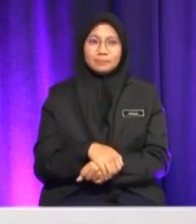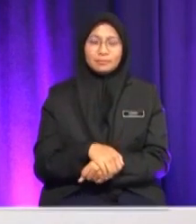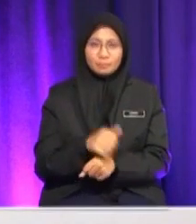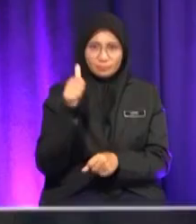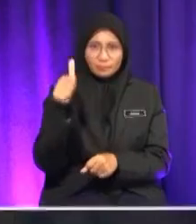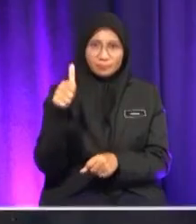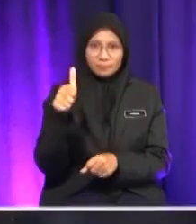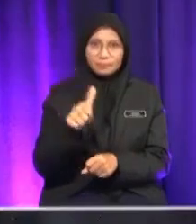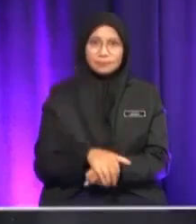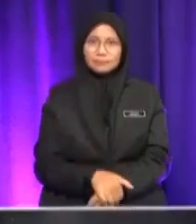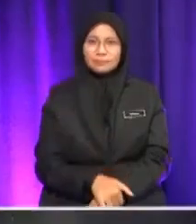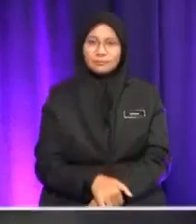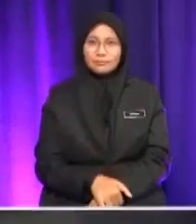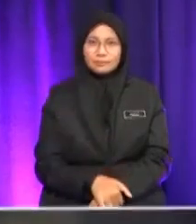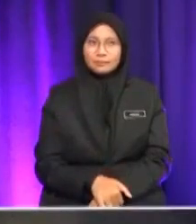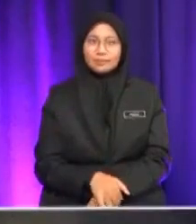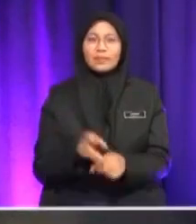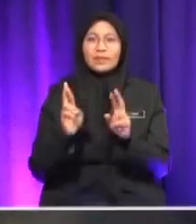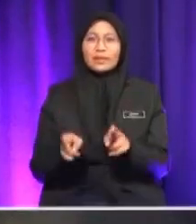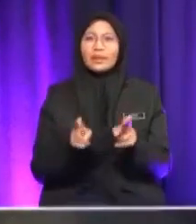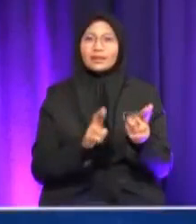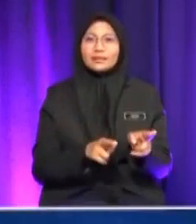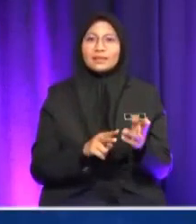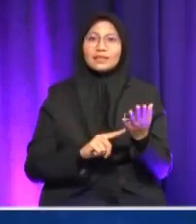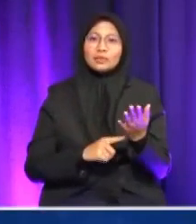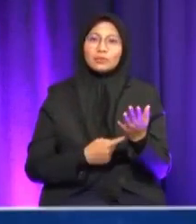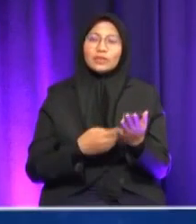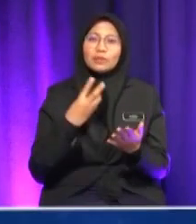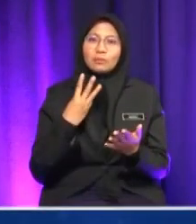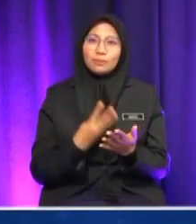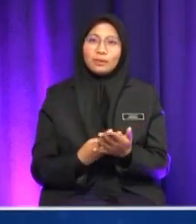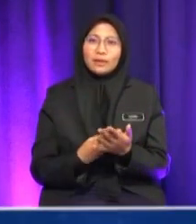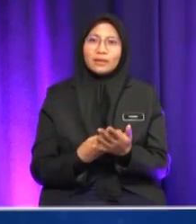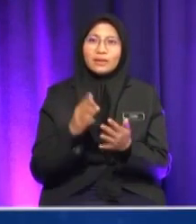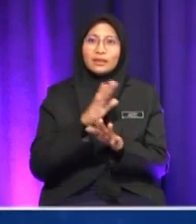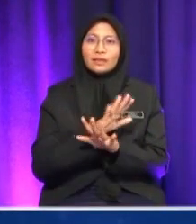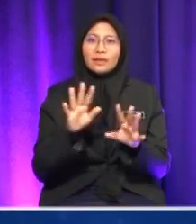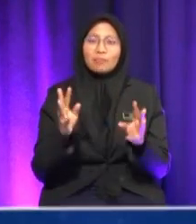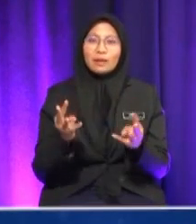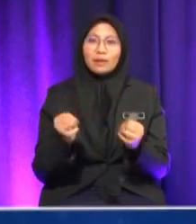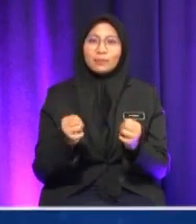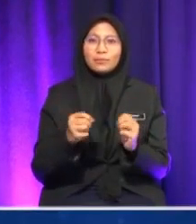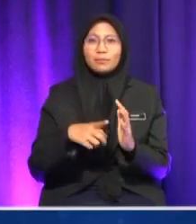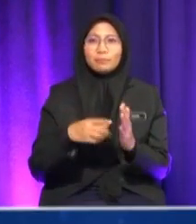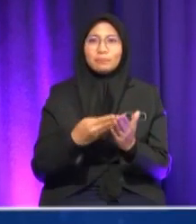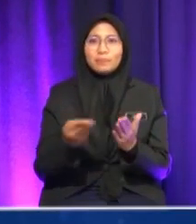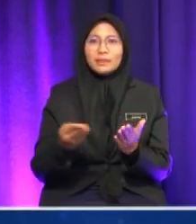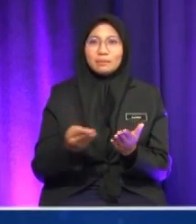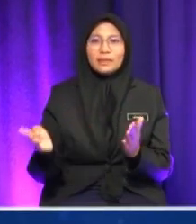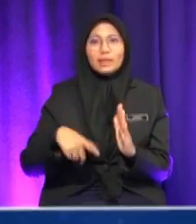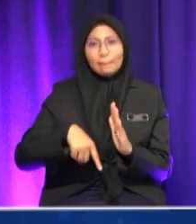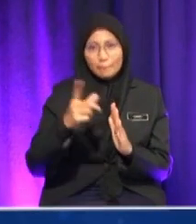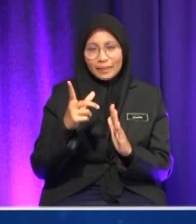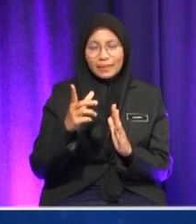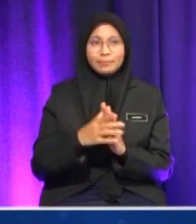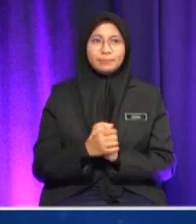bagus. Okey, seterusnya pula, merancang semula perbelanjaan bagi mengelakkan perbelanjaan secara berlebihan. Okey, itu